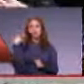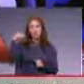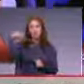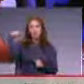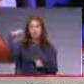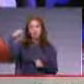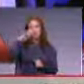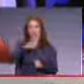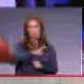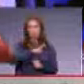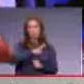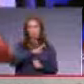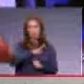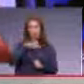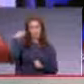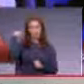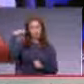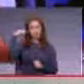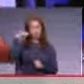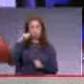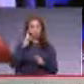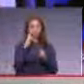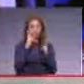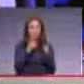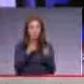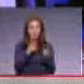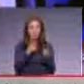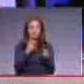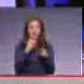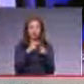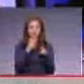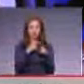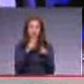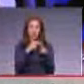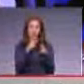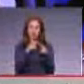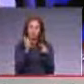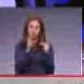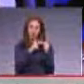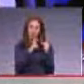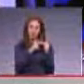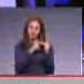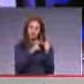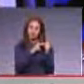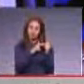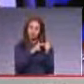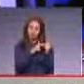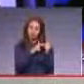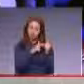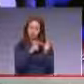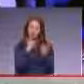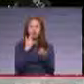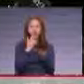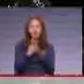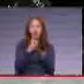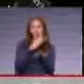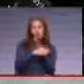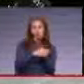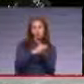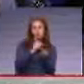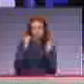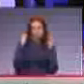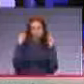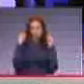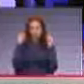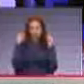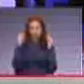عرض المسلسل، ورغم أن أحداث المسلسل كانت تدور في فترة ما قبل الثورة، كما